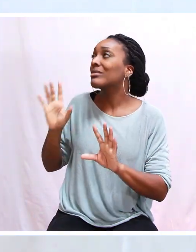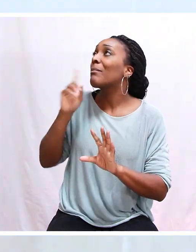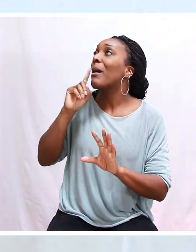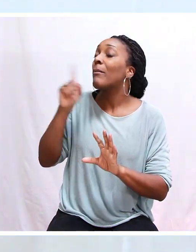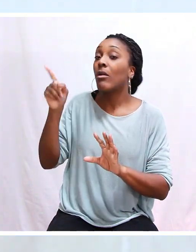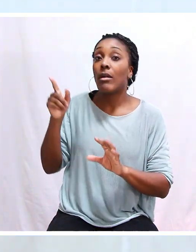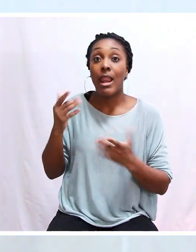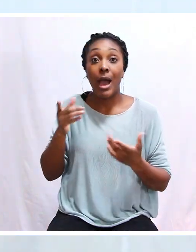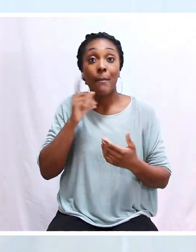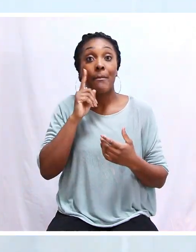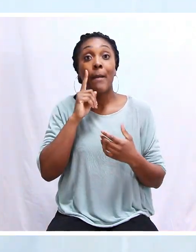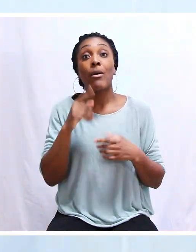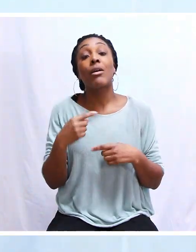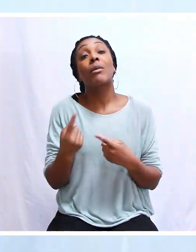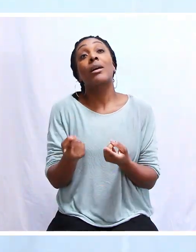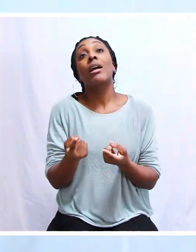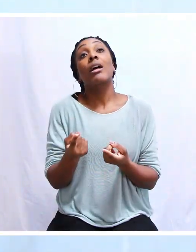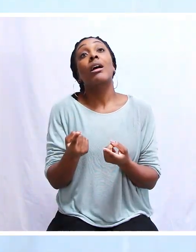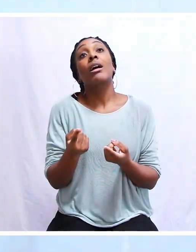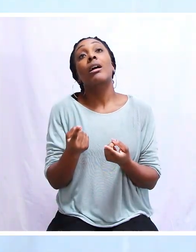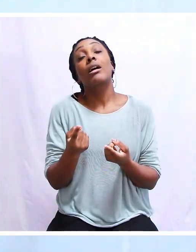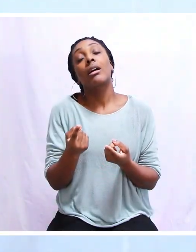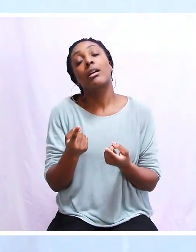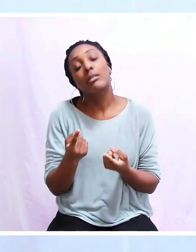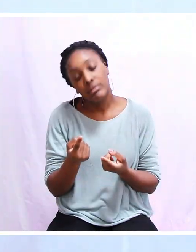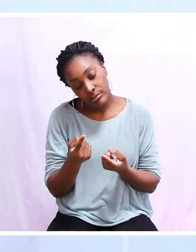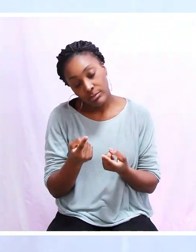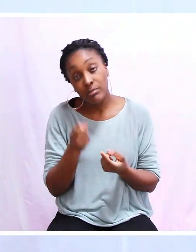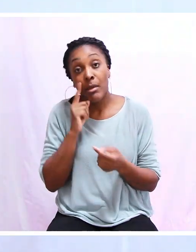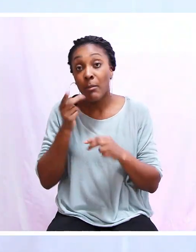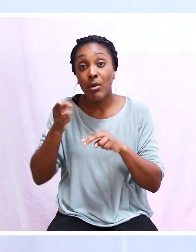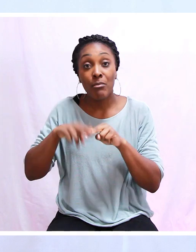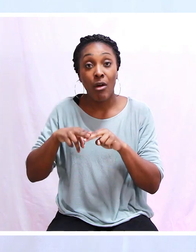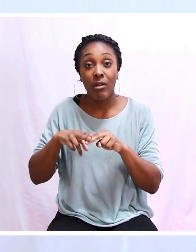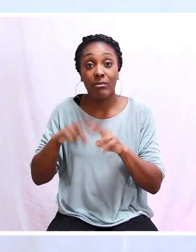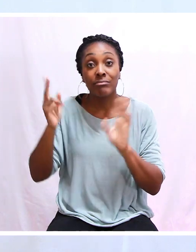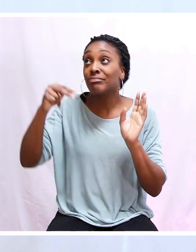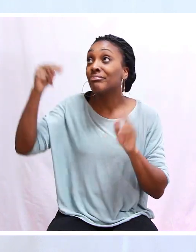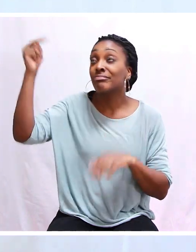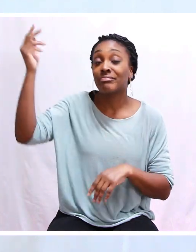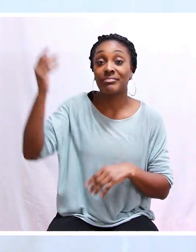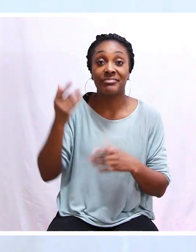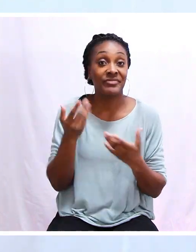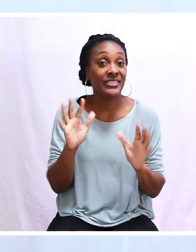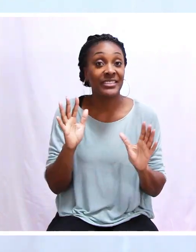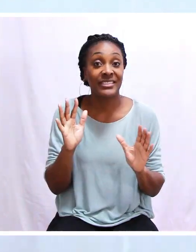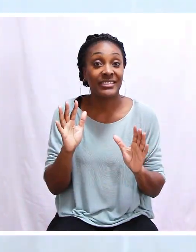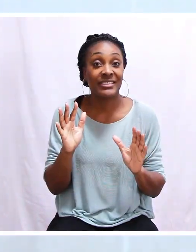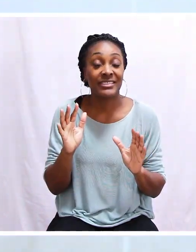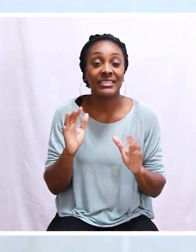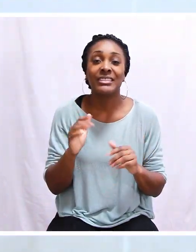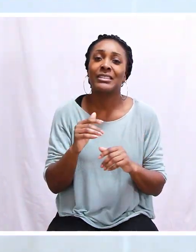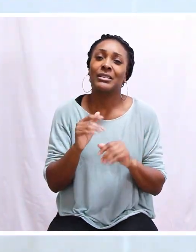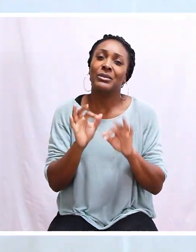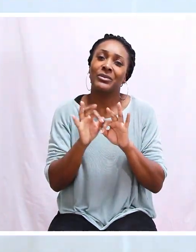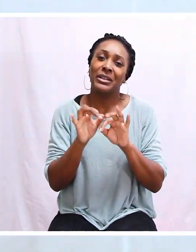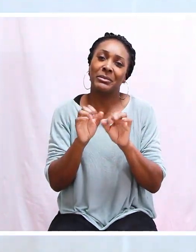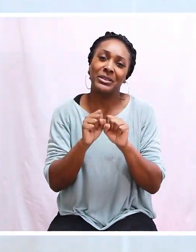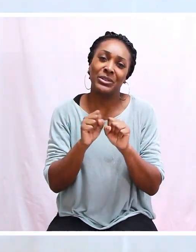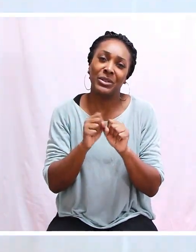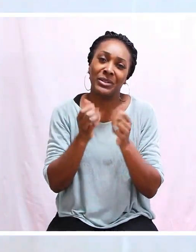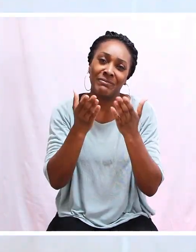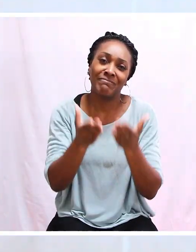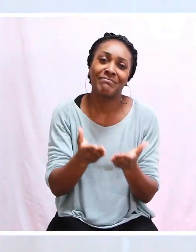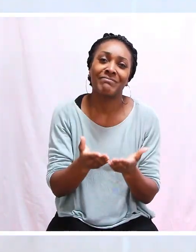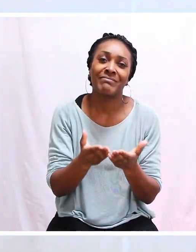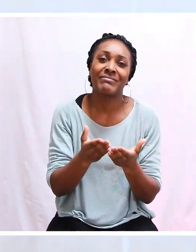à l'instant même, elle s'est éteinte comme une bougie, elle m'a dit. Elle s'est éteinte et elle est partie dans la paix avec Dieu. J'aimerais te dire aujourd'hui, mon frère, ma sœur, si tu es dans le deuil, relâche la